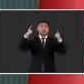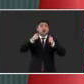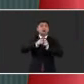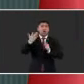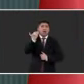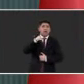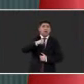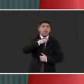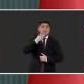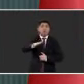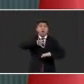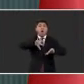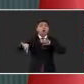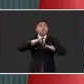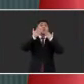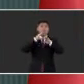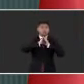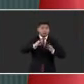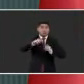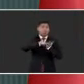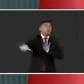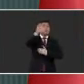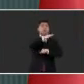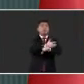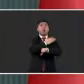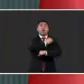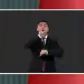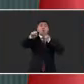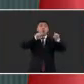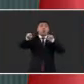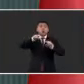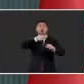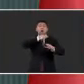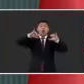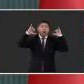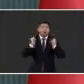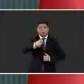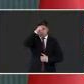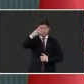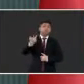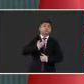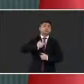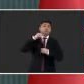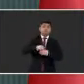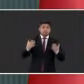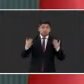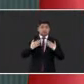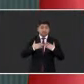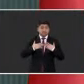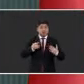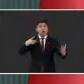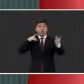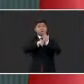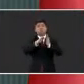olan ayrımı yapmadan tüm ülkeleri kasıp kavurduğu bir dönemde Türkiye olarak biz hedef